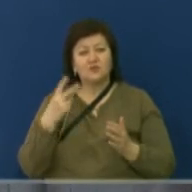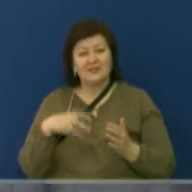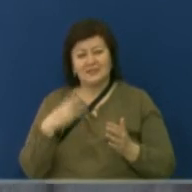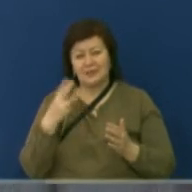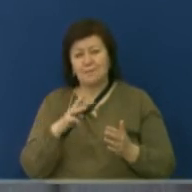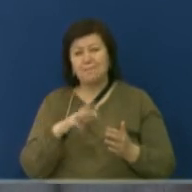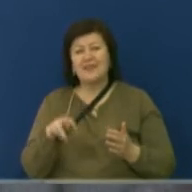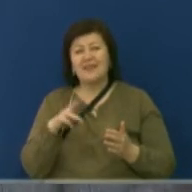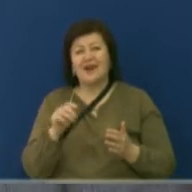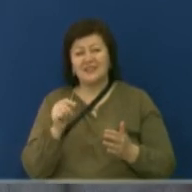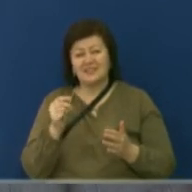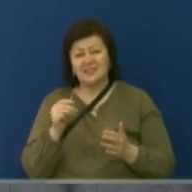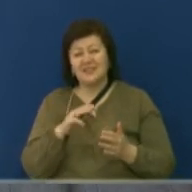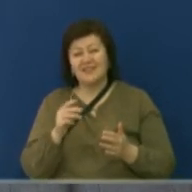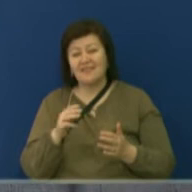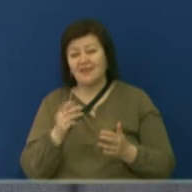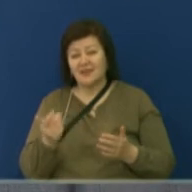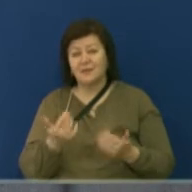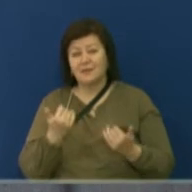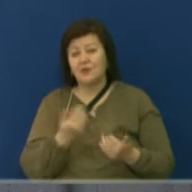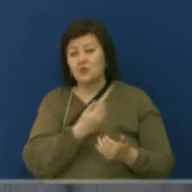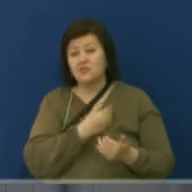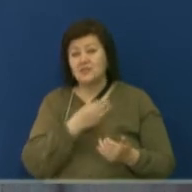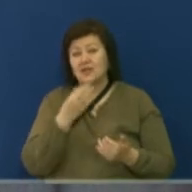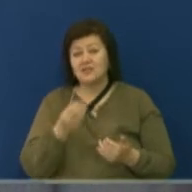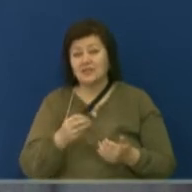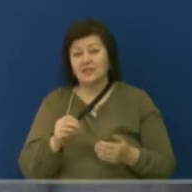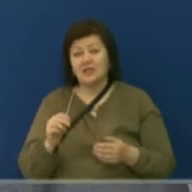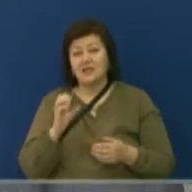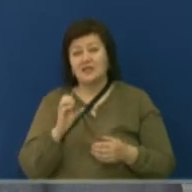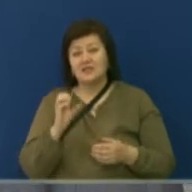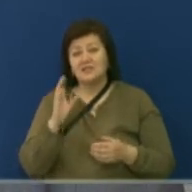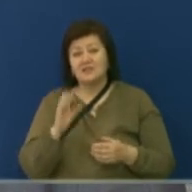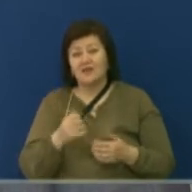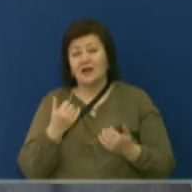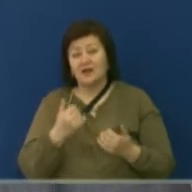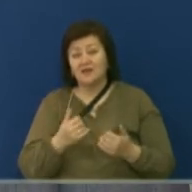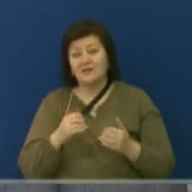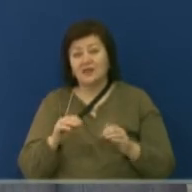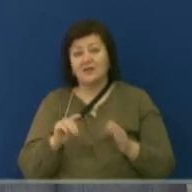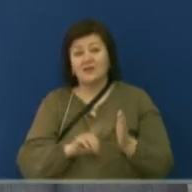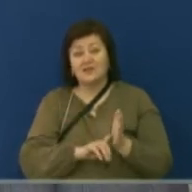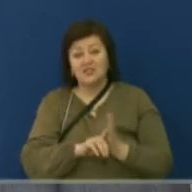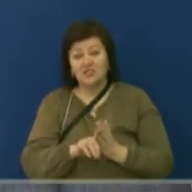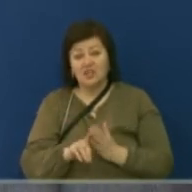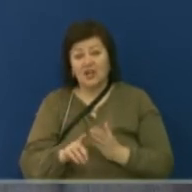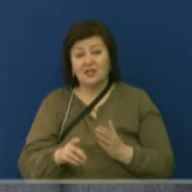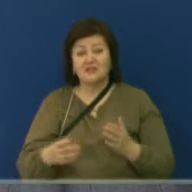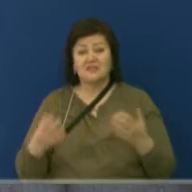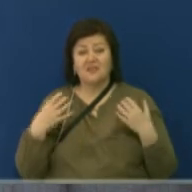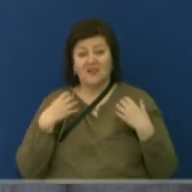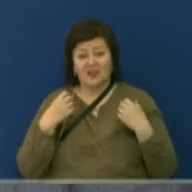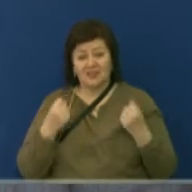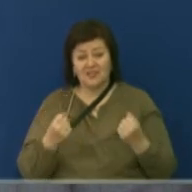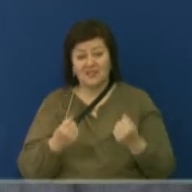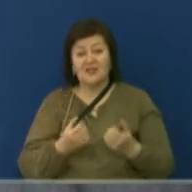тенге. Хотелось бы сказать, что амбулаторно-поликлиническая помощь является фундаментом сегодняшнего здравоохранения, и поэтому он